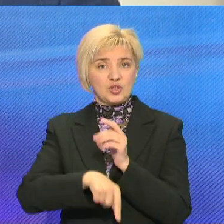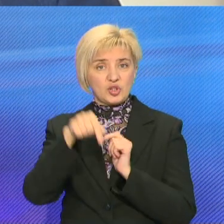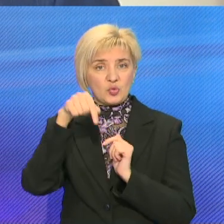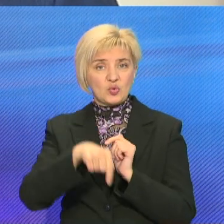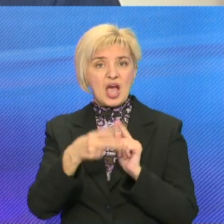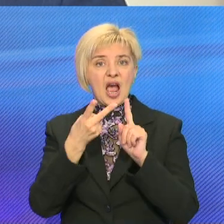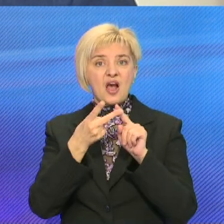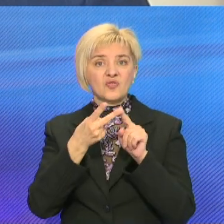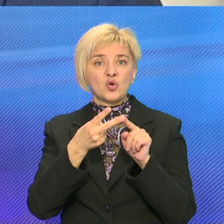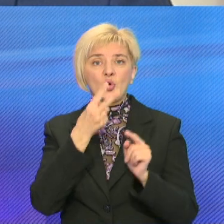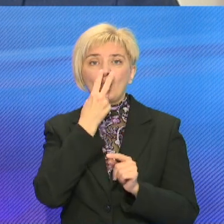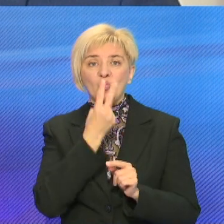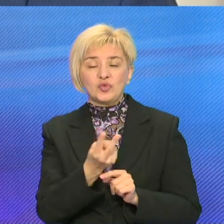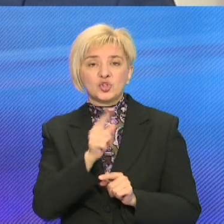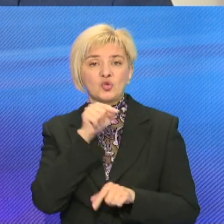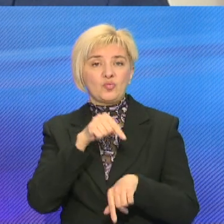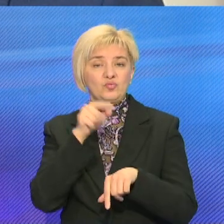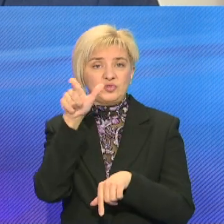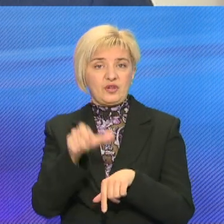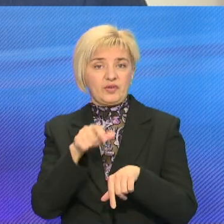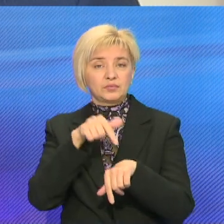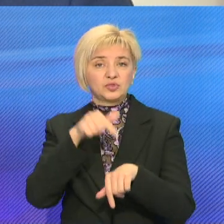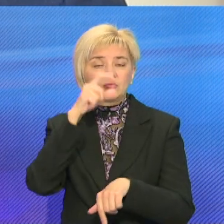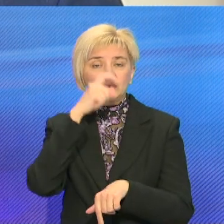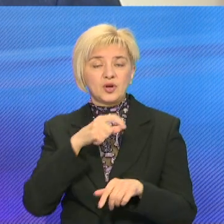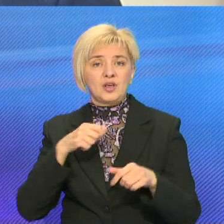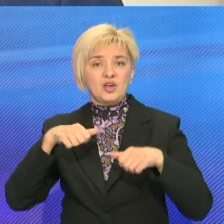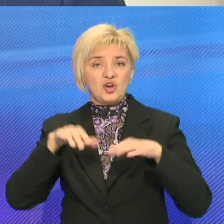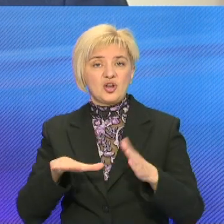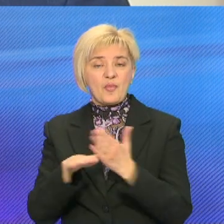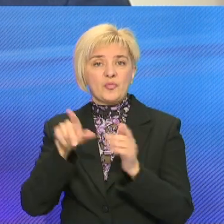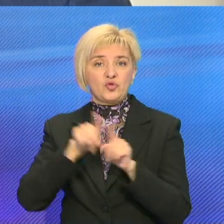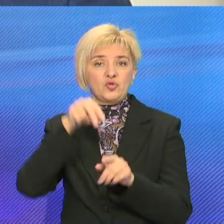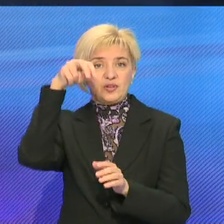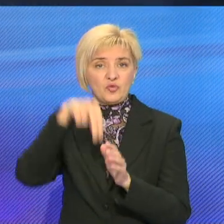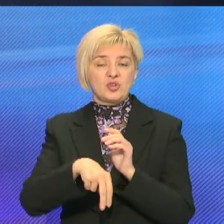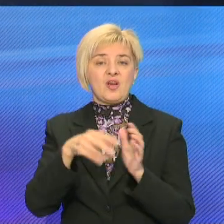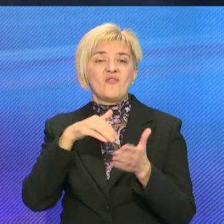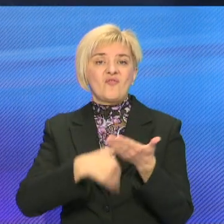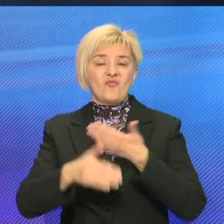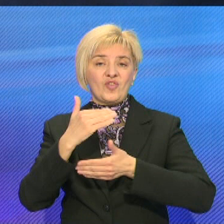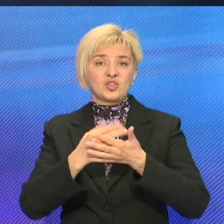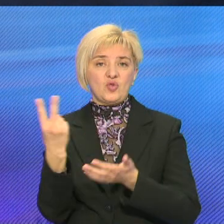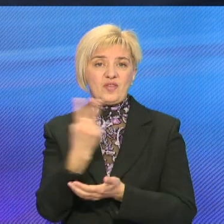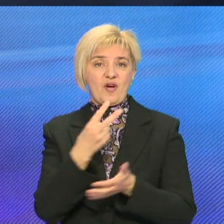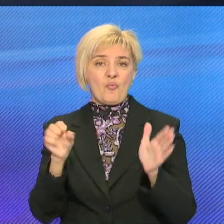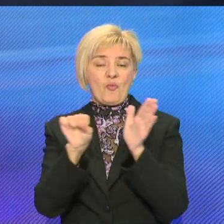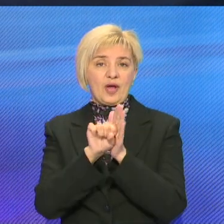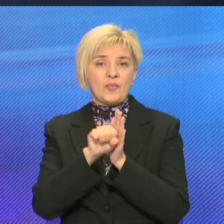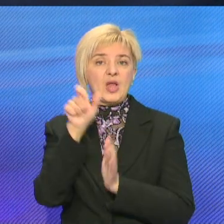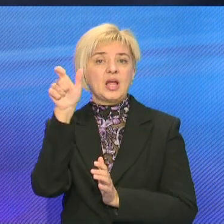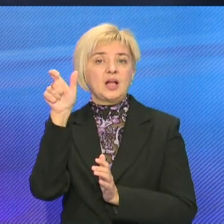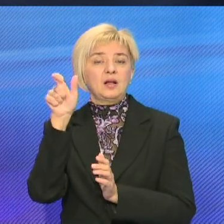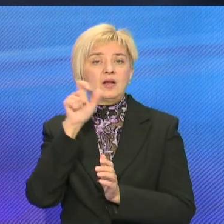что первому работнику стало плохо, скорее всего, решил помочь и тоже спустился в колодец. В результате оба погибли, должностное